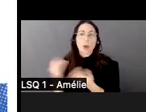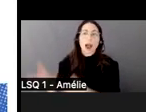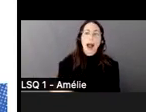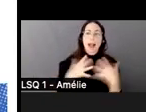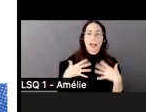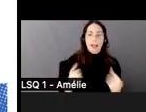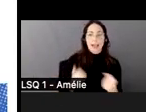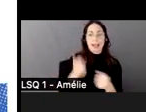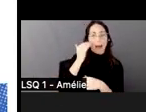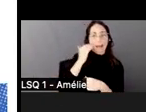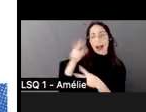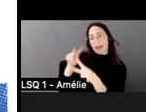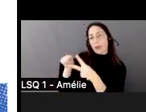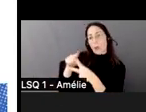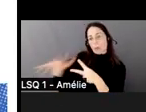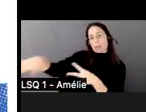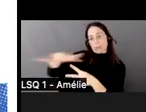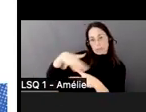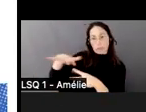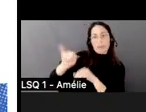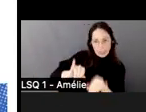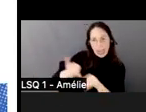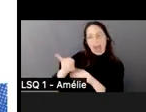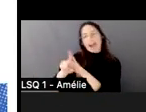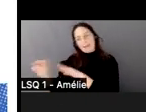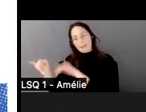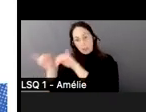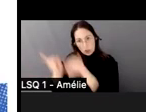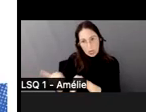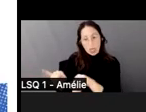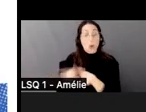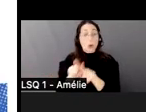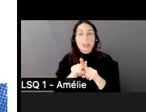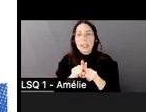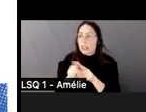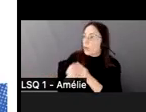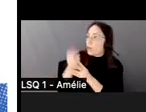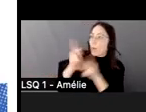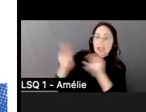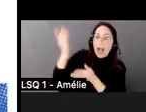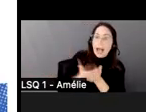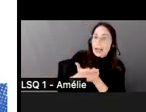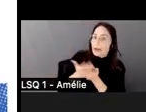mentale des immigrants et des réfugiés et comprendre le soutien dont les nouveaux arrivants ont besoin,